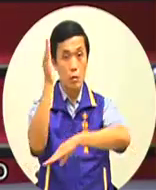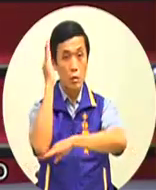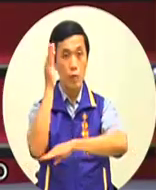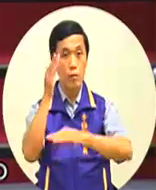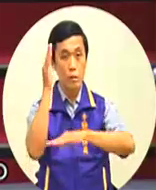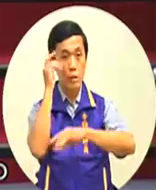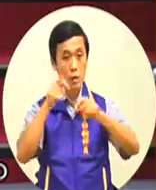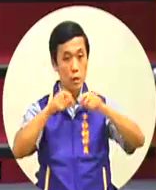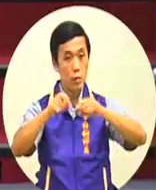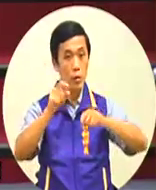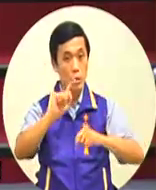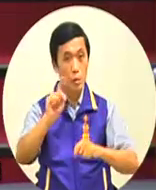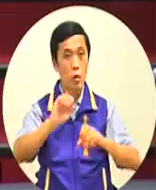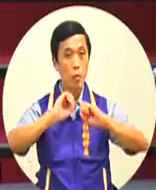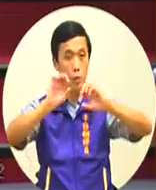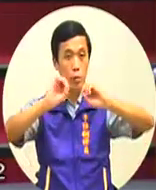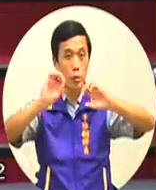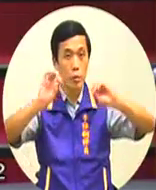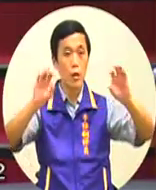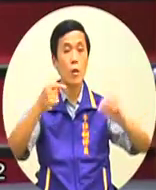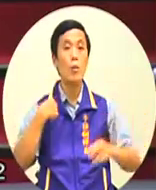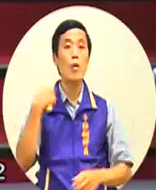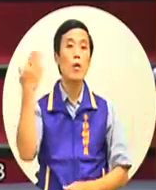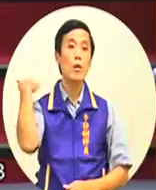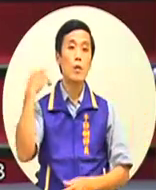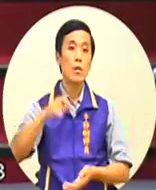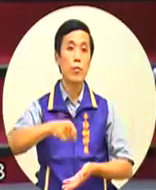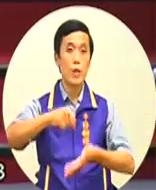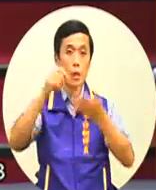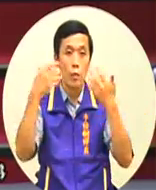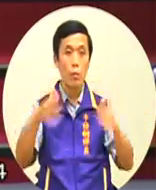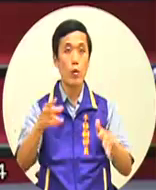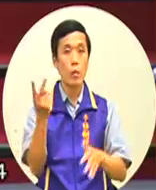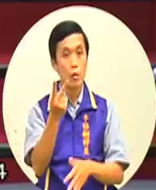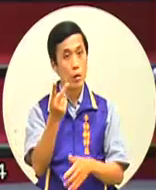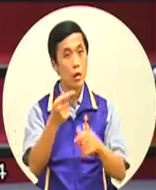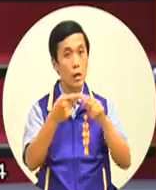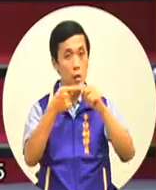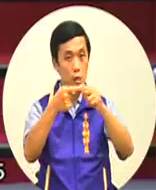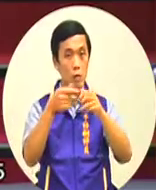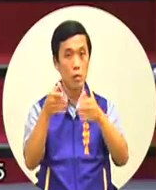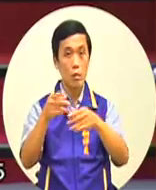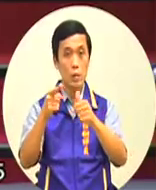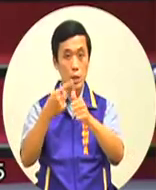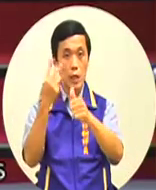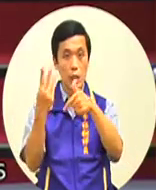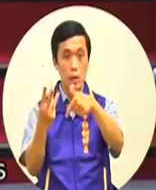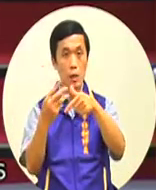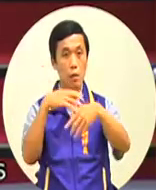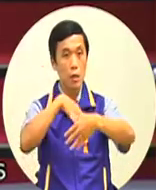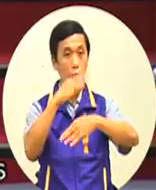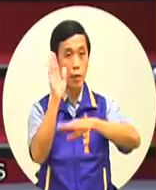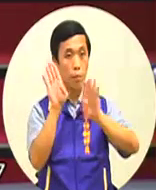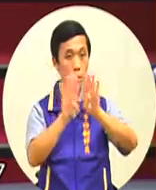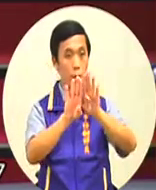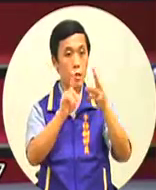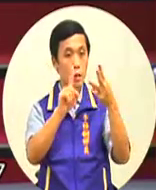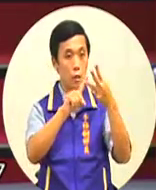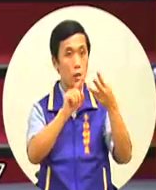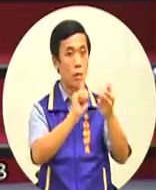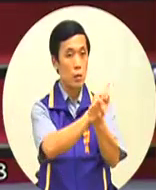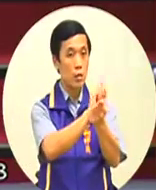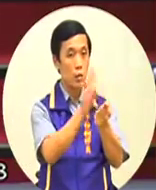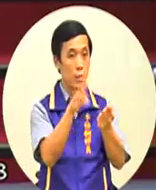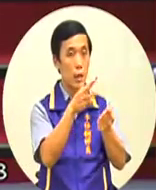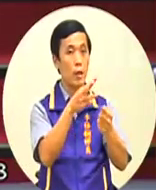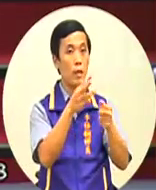策。因为我上次提到这两个，第一个就是针对我们甲仙内门山林还有